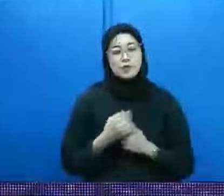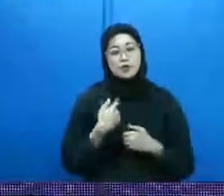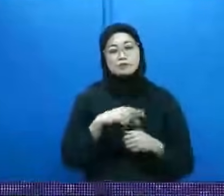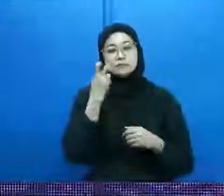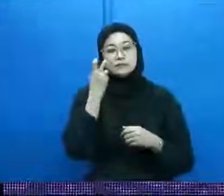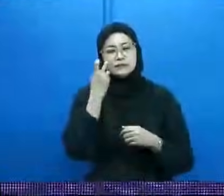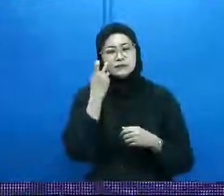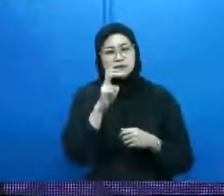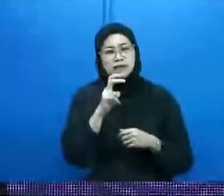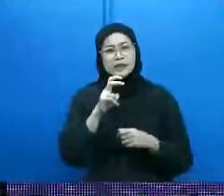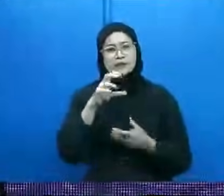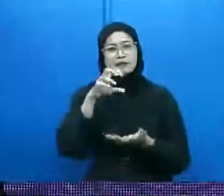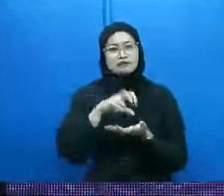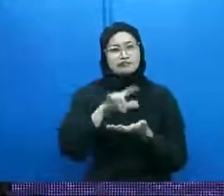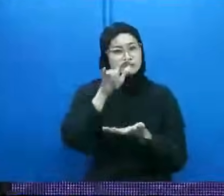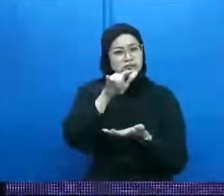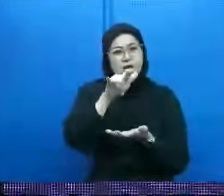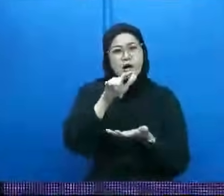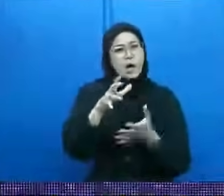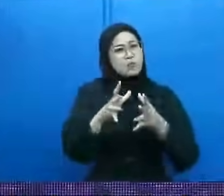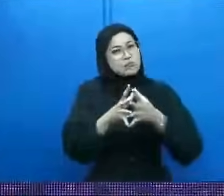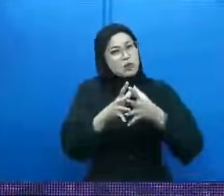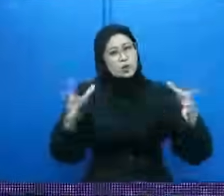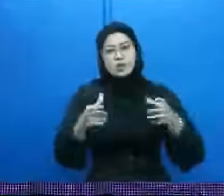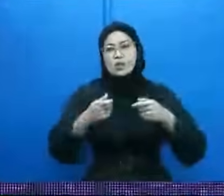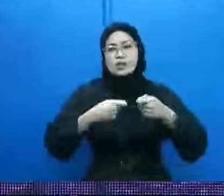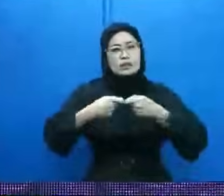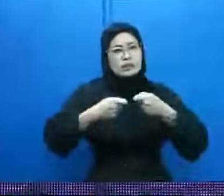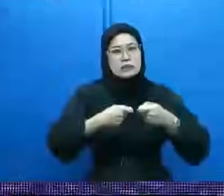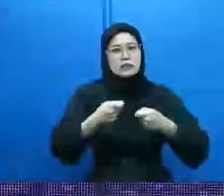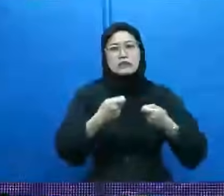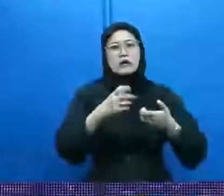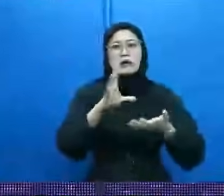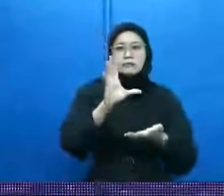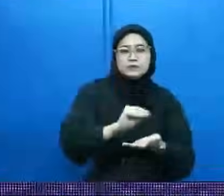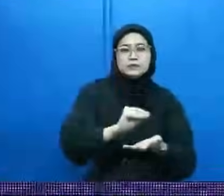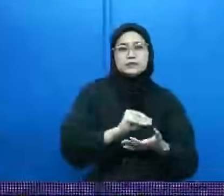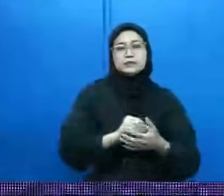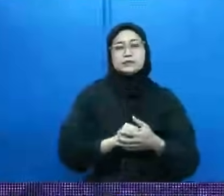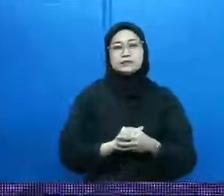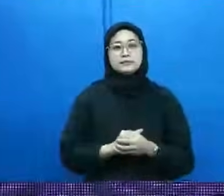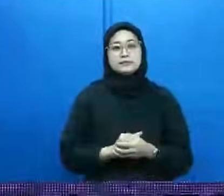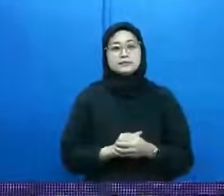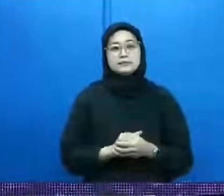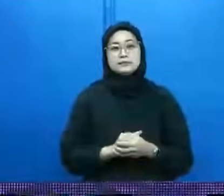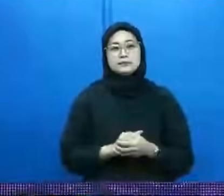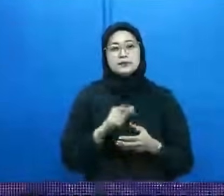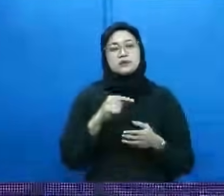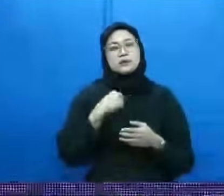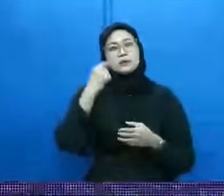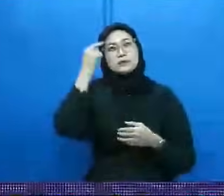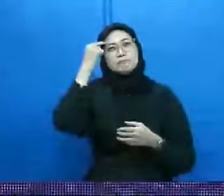ternyata bandara crowded. Kemudian tiket sulit. Itu saya pilih untuk berdoa. Yang terbayang di